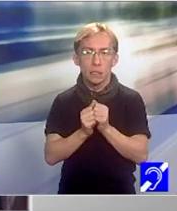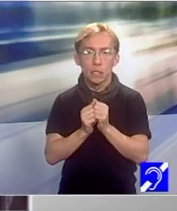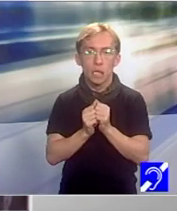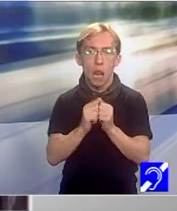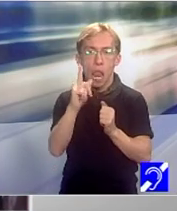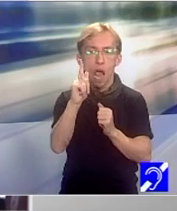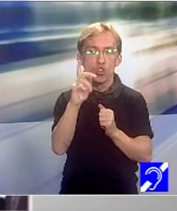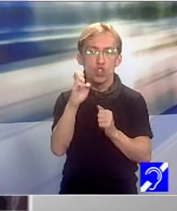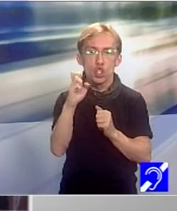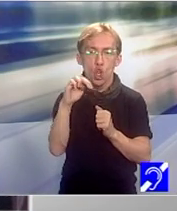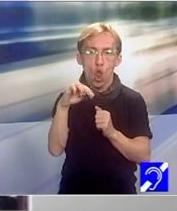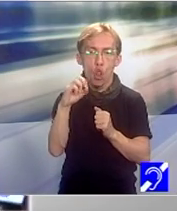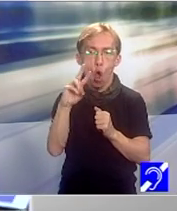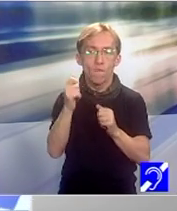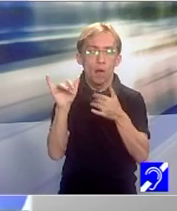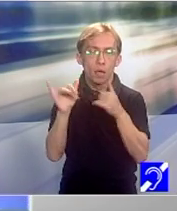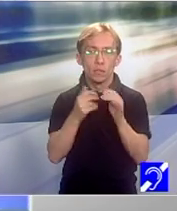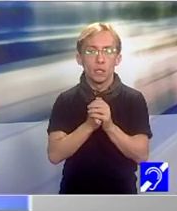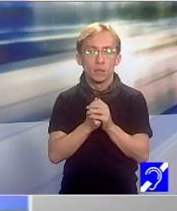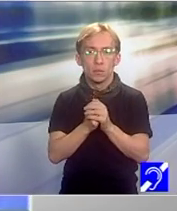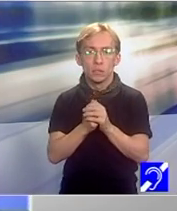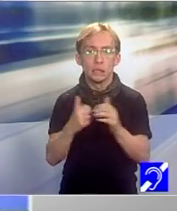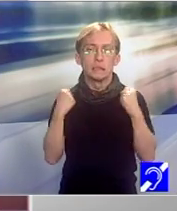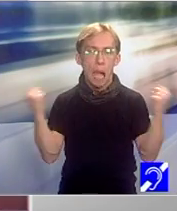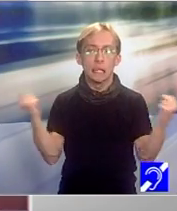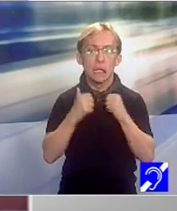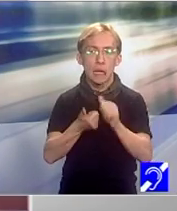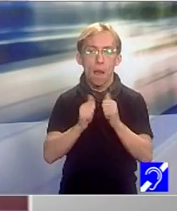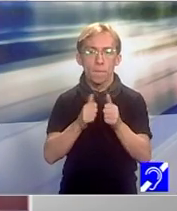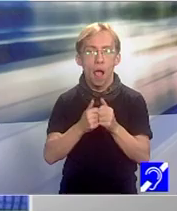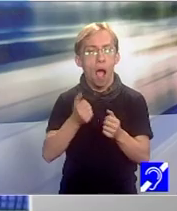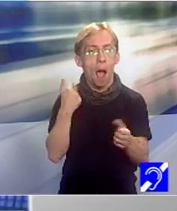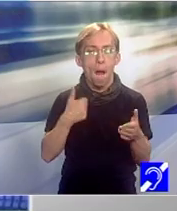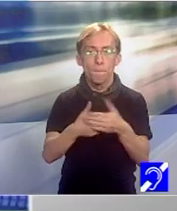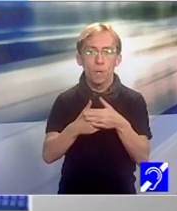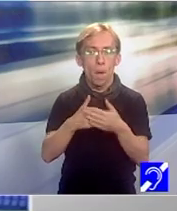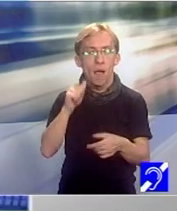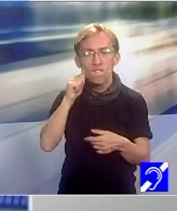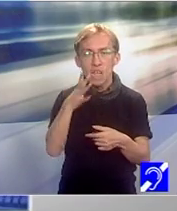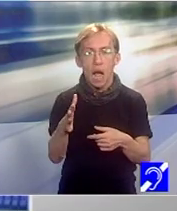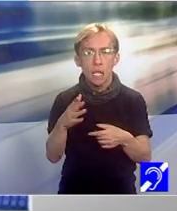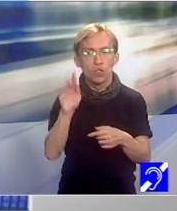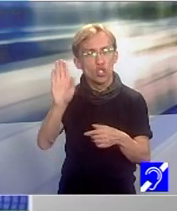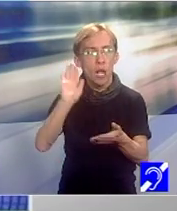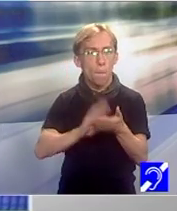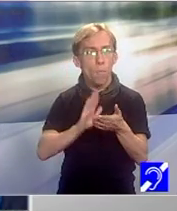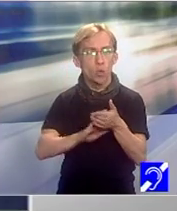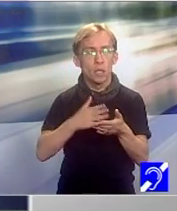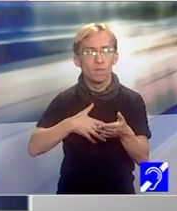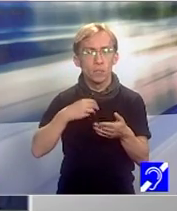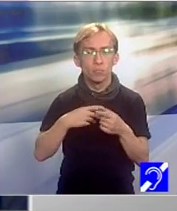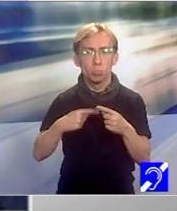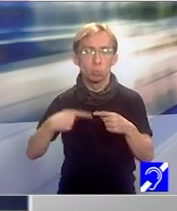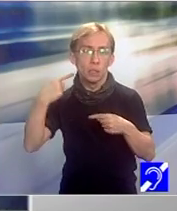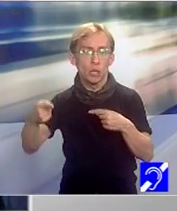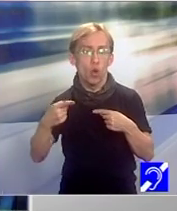Genova, iar tânăra trage tare la antrenamente. Se pregătește aproape în fiecare zi și impresionează prin motivație. Dincolo de sport,